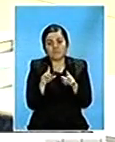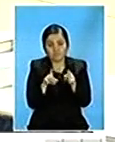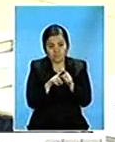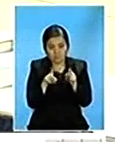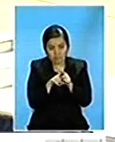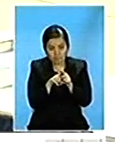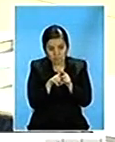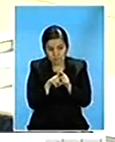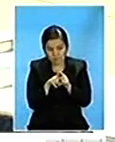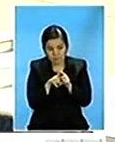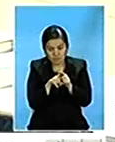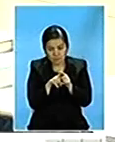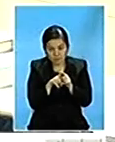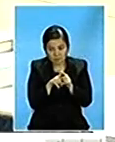าก